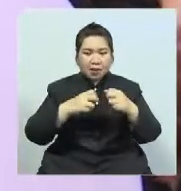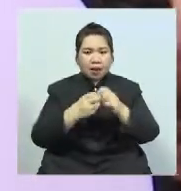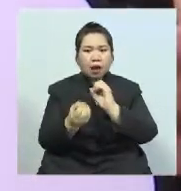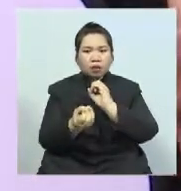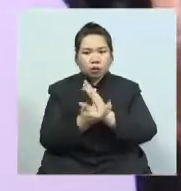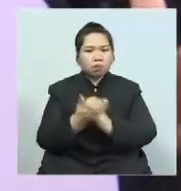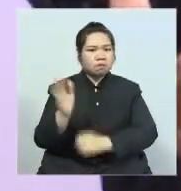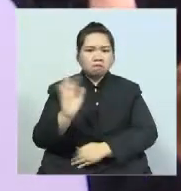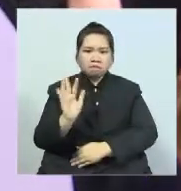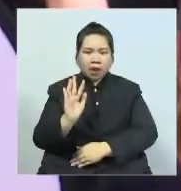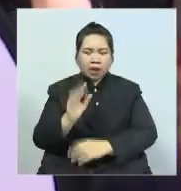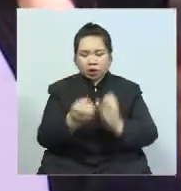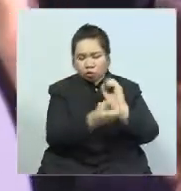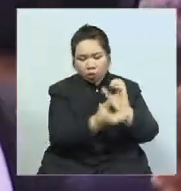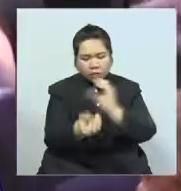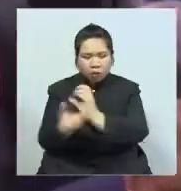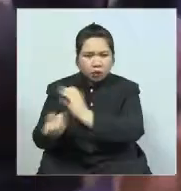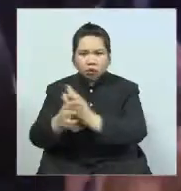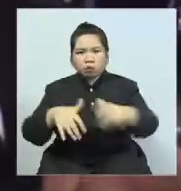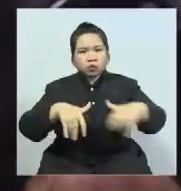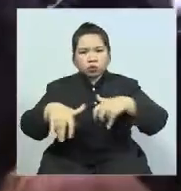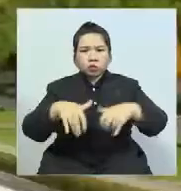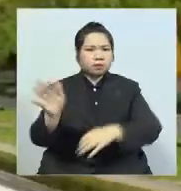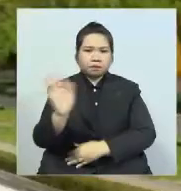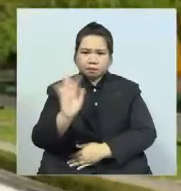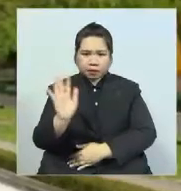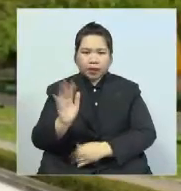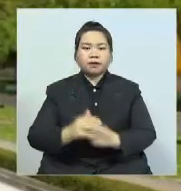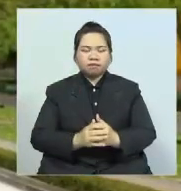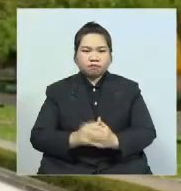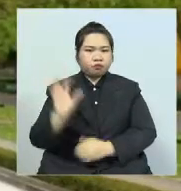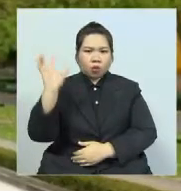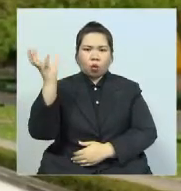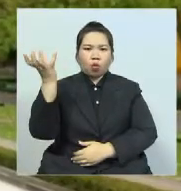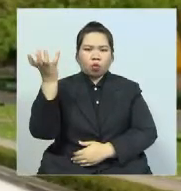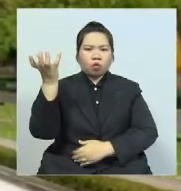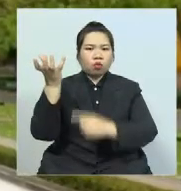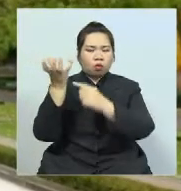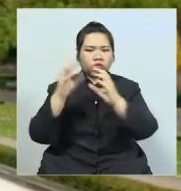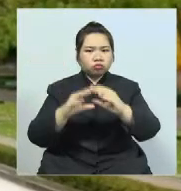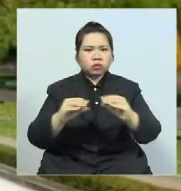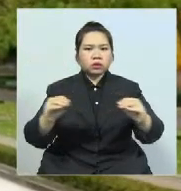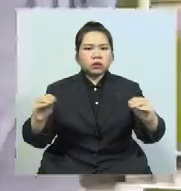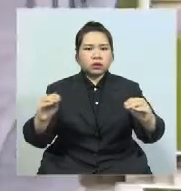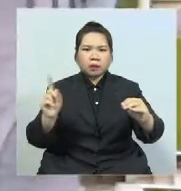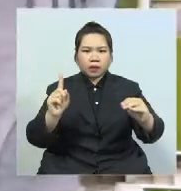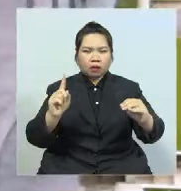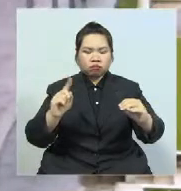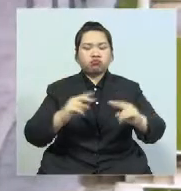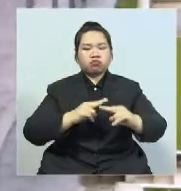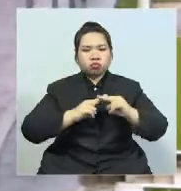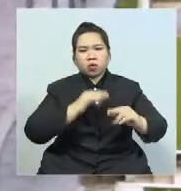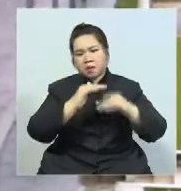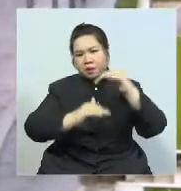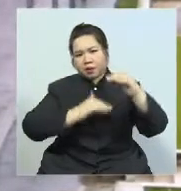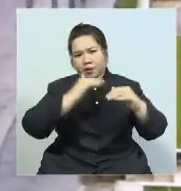รงแก่มวลมนุษยชาติเช่นนี้เกิดขึ้นอีกสันติภาพของโลกจะเกิดขึ้นได้ต้องมีพื้นฐานจากการพัฒนาที่ครอบคลุม